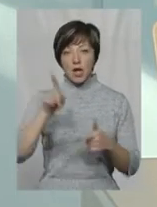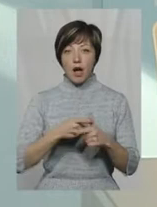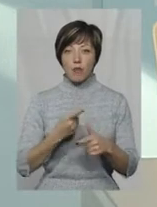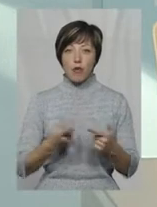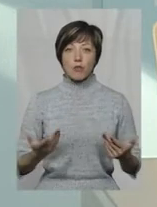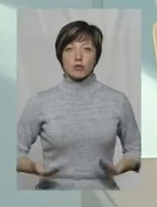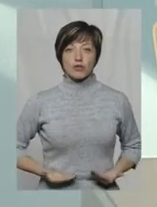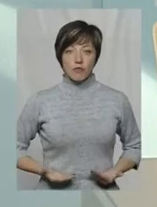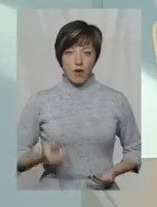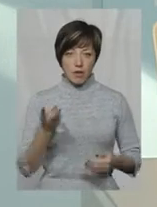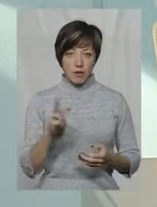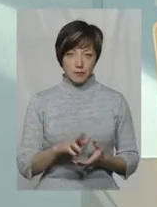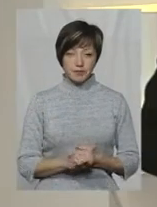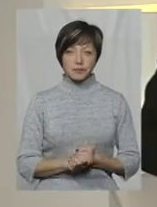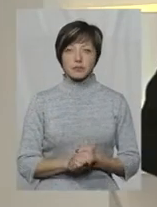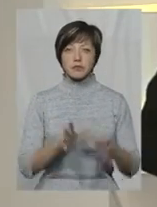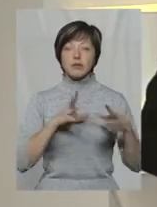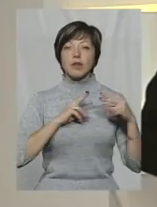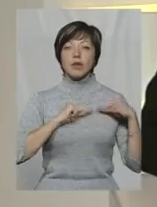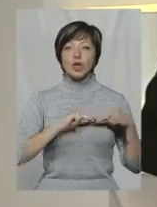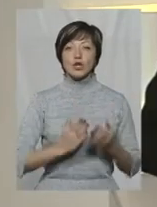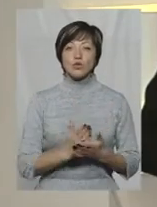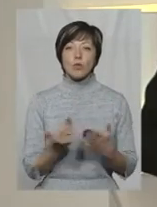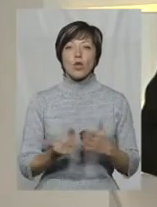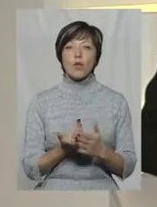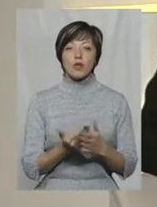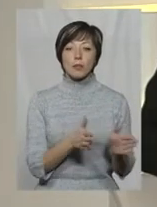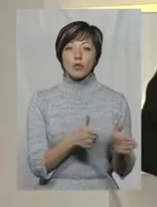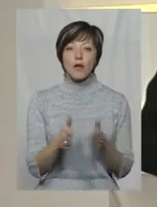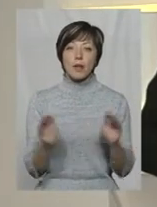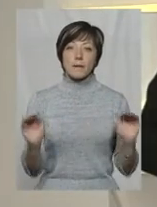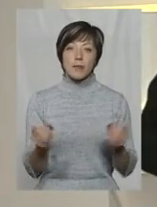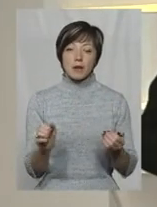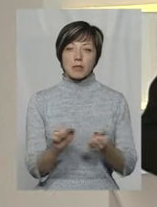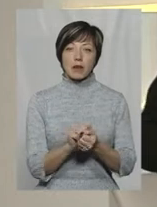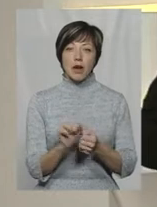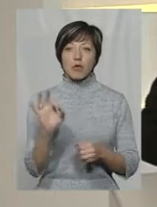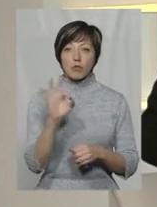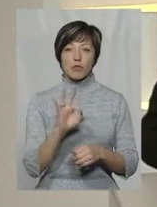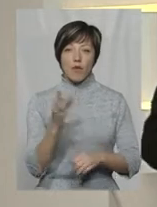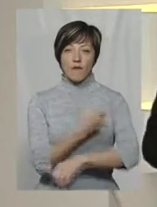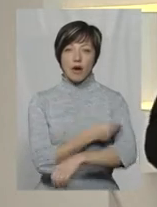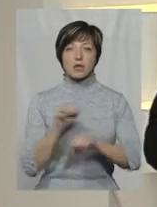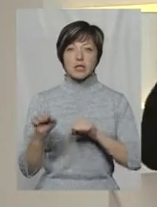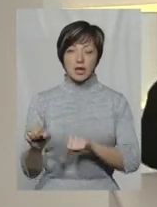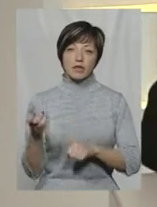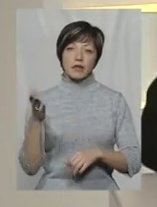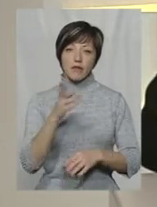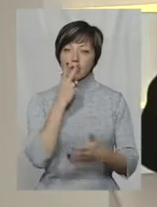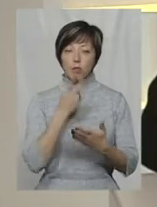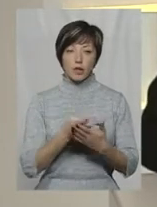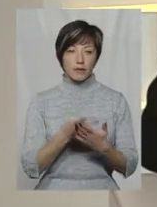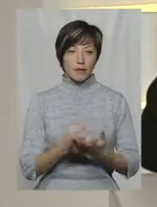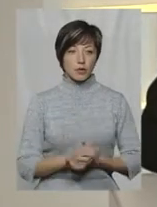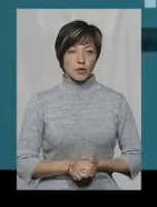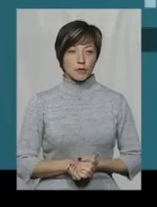проживання. Мої колеги зі служби новин підготували невеличкий матеріал щодо вакцинації. Давайте подивимося